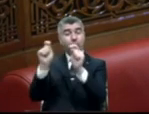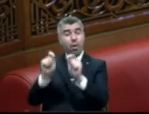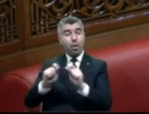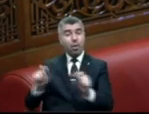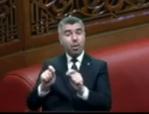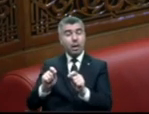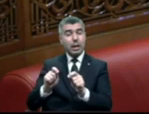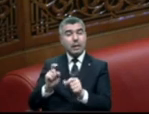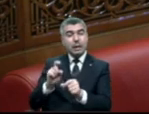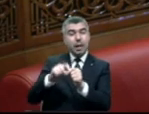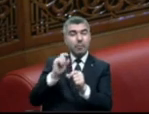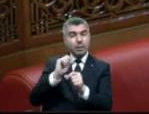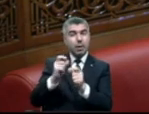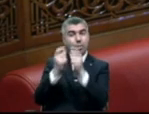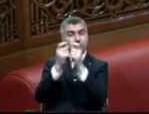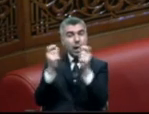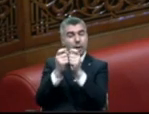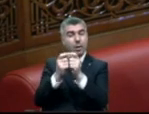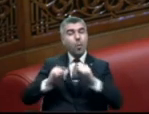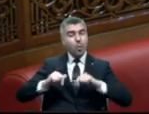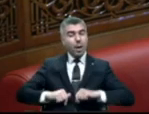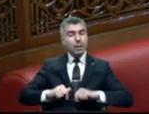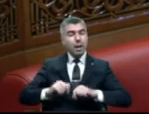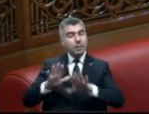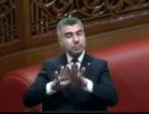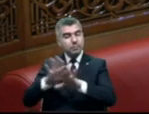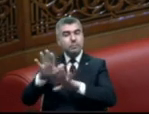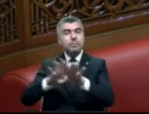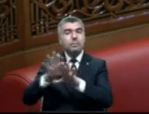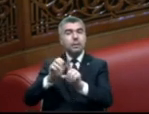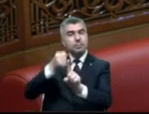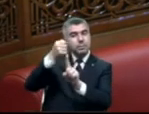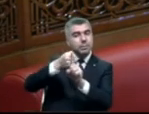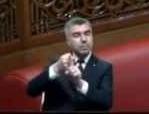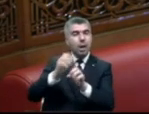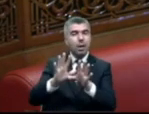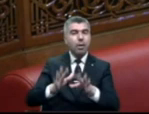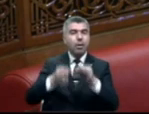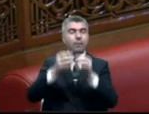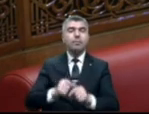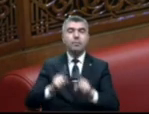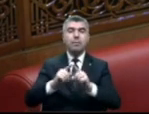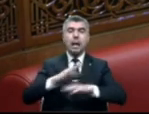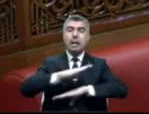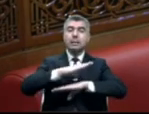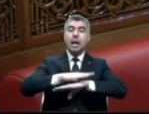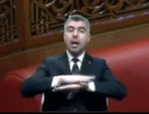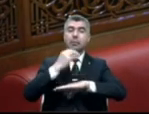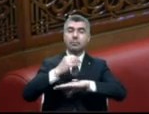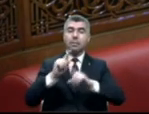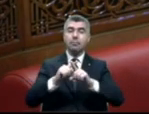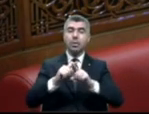في القطاع الخاص، عملت هذه الوزارة على اتخاذ مجموعة من التدابير العملية. غنذكر منها أولا احترام